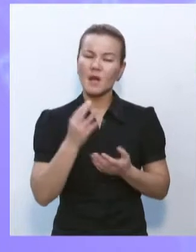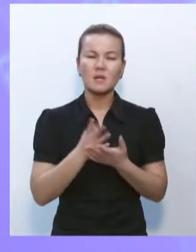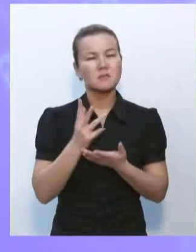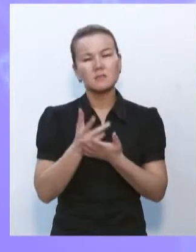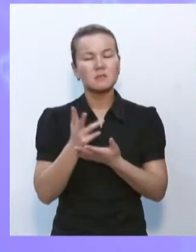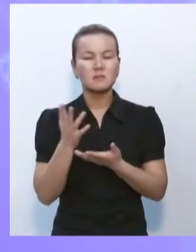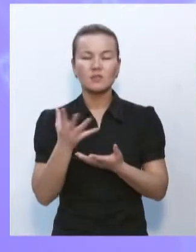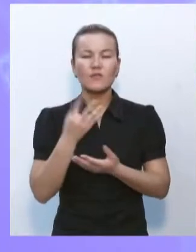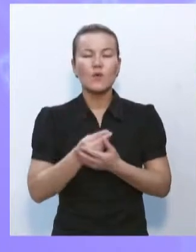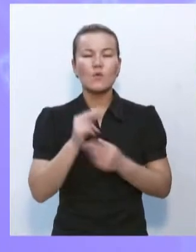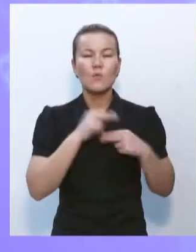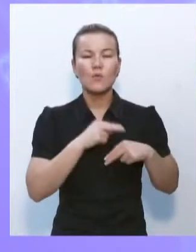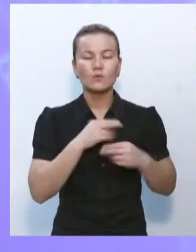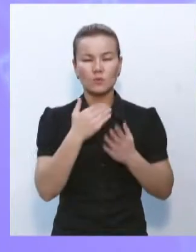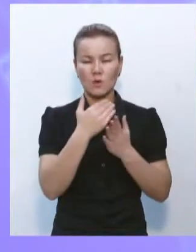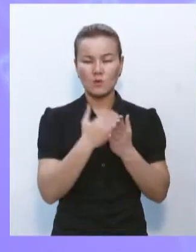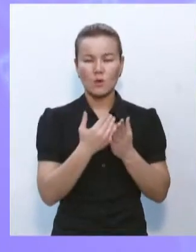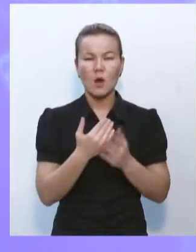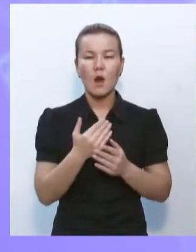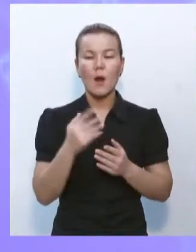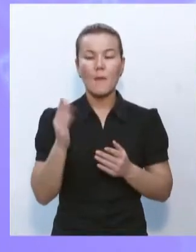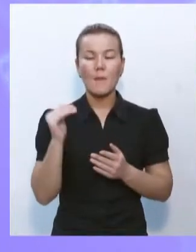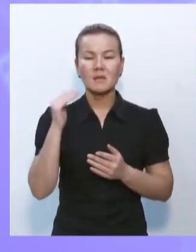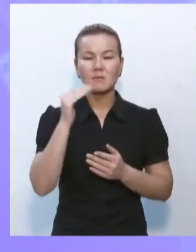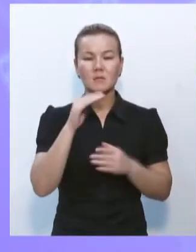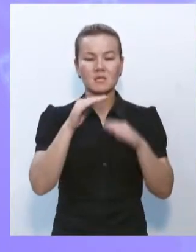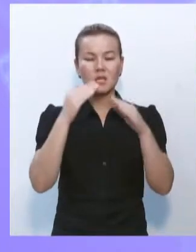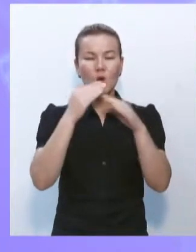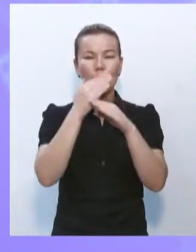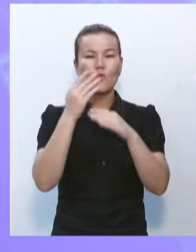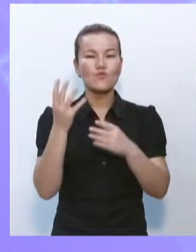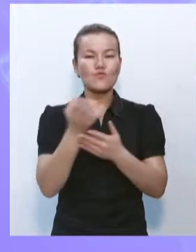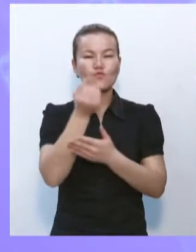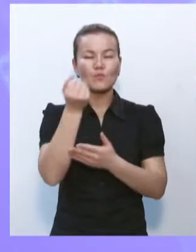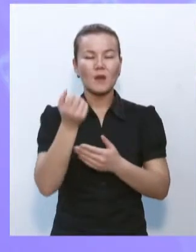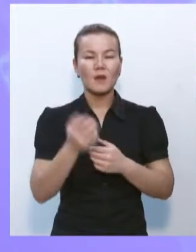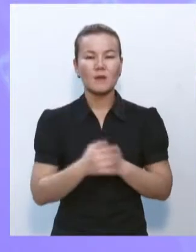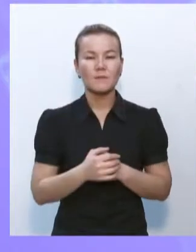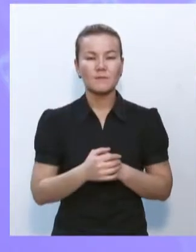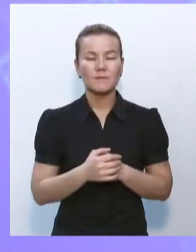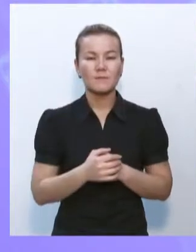Оцените свою работу на уроке. Поднимитесь на гору успеха.